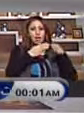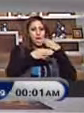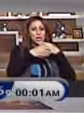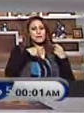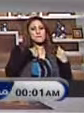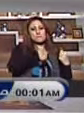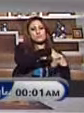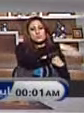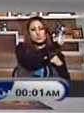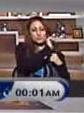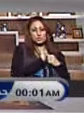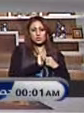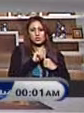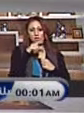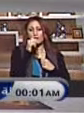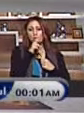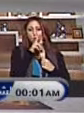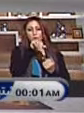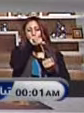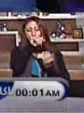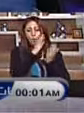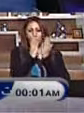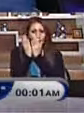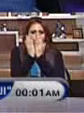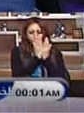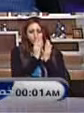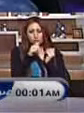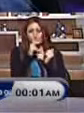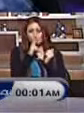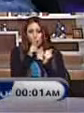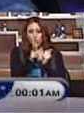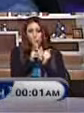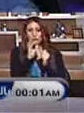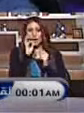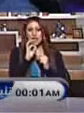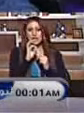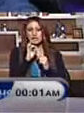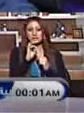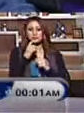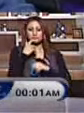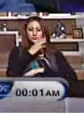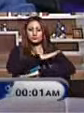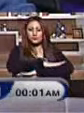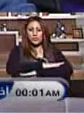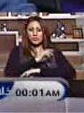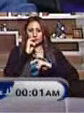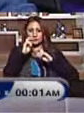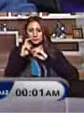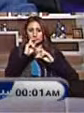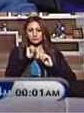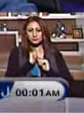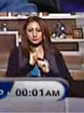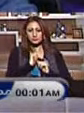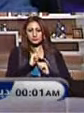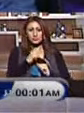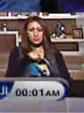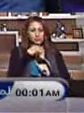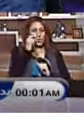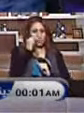الله القران يوضح لماذا يستغفر الخليل لابيه الكافر